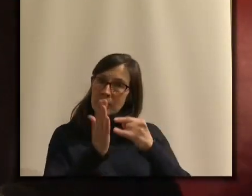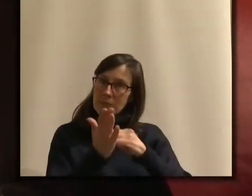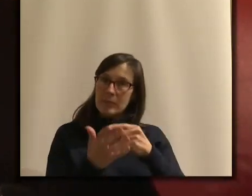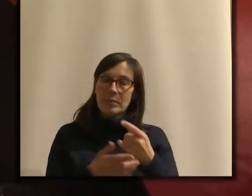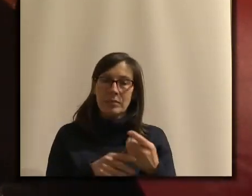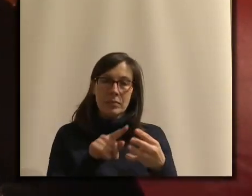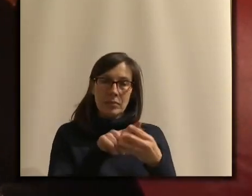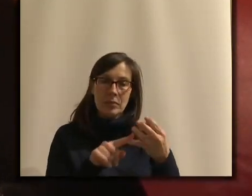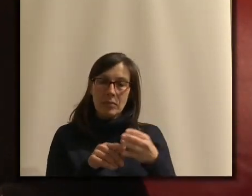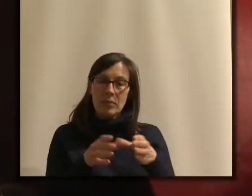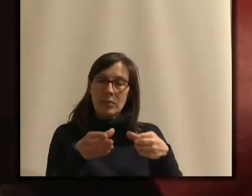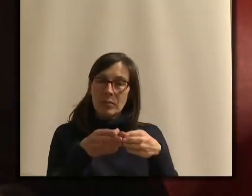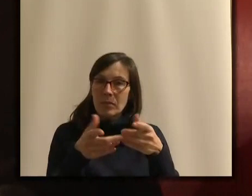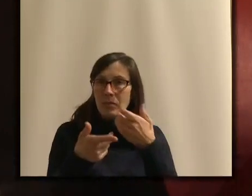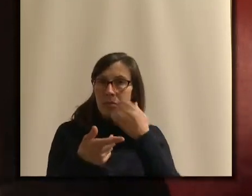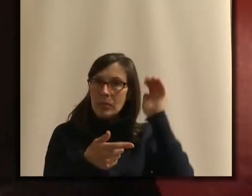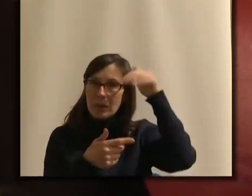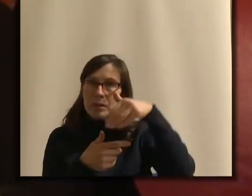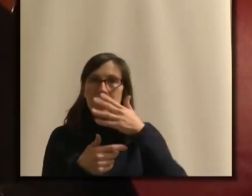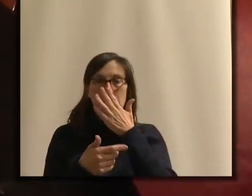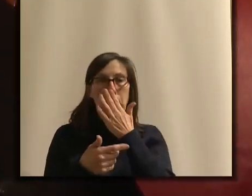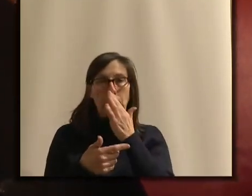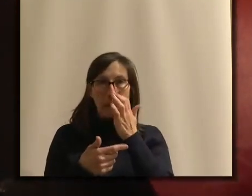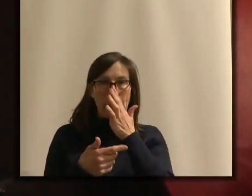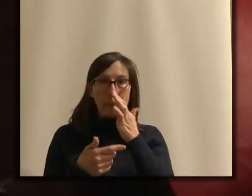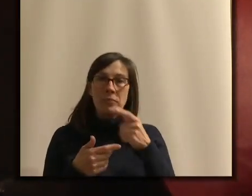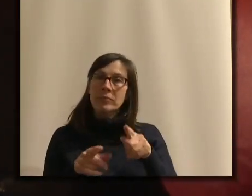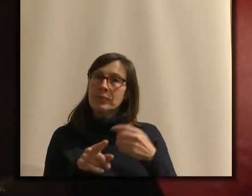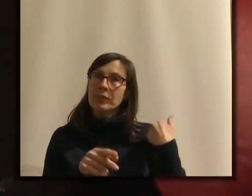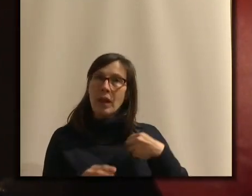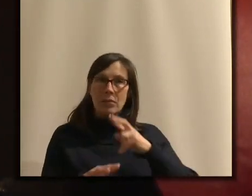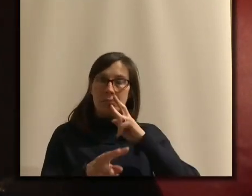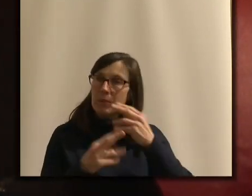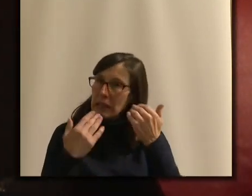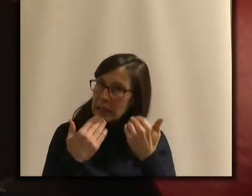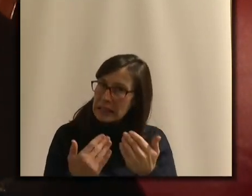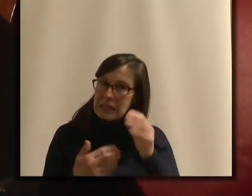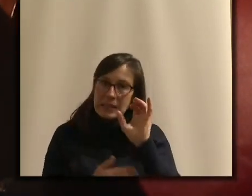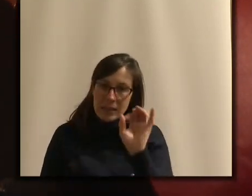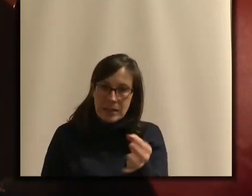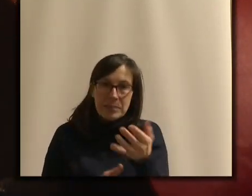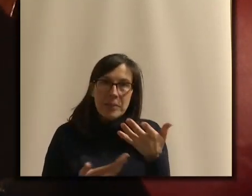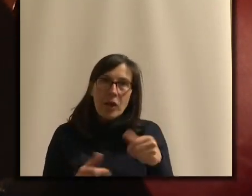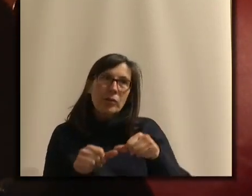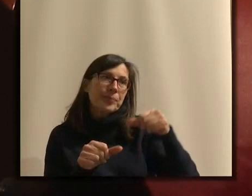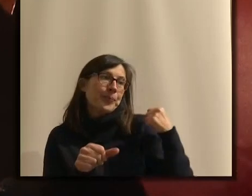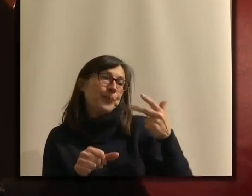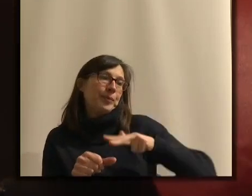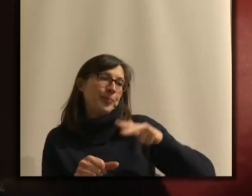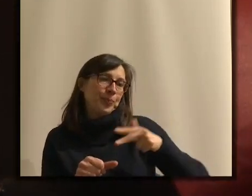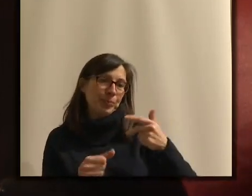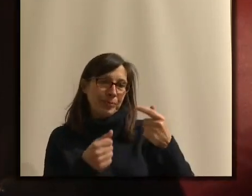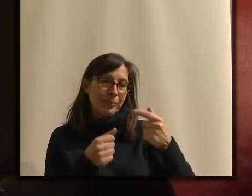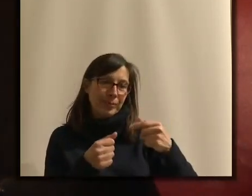acord amb Esquerra. Ara se li han donat les gràcies a la regidora d'Hisenda, tot i que, malgrat fa 3 mesos justos que es van aprovar